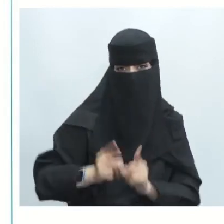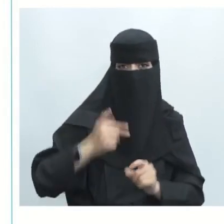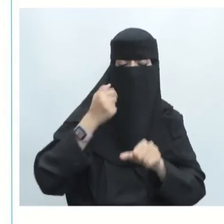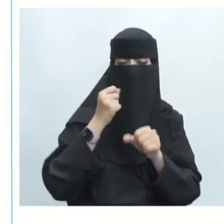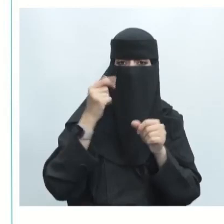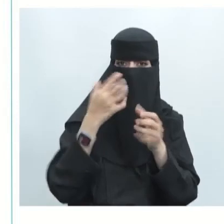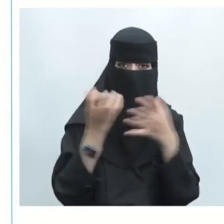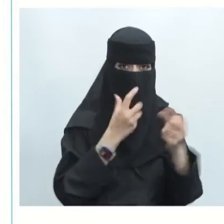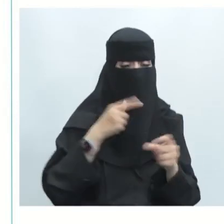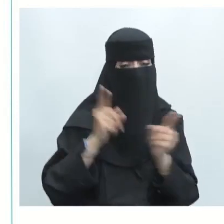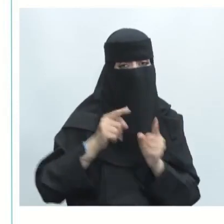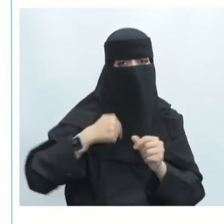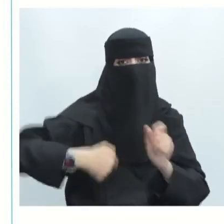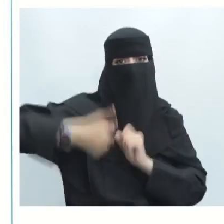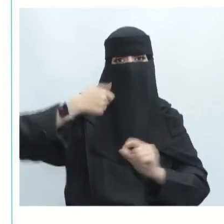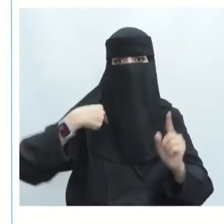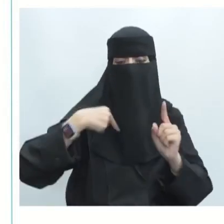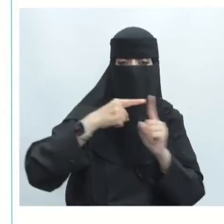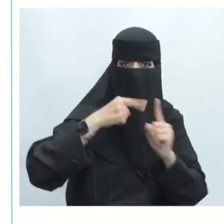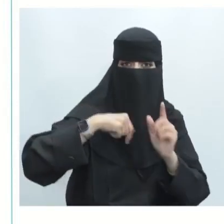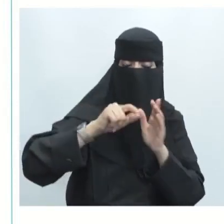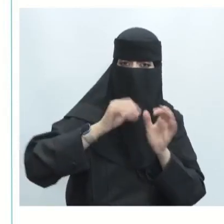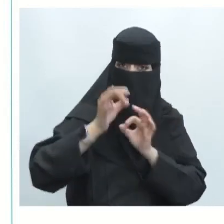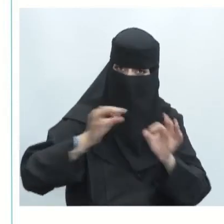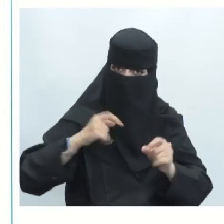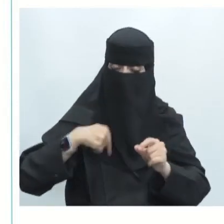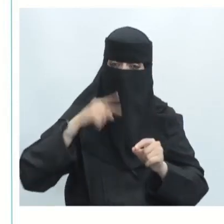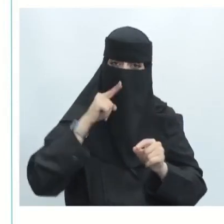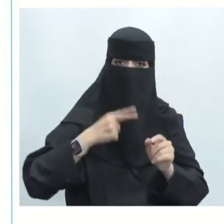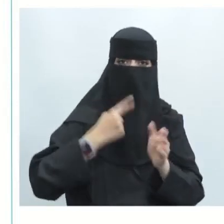نحقق الهدف الاستراتيجي الذي تسعى اليه